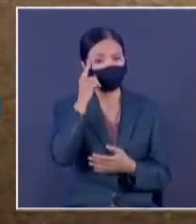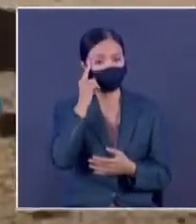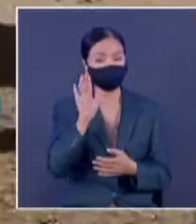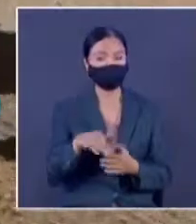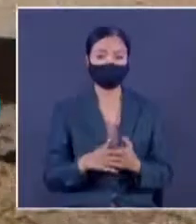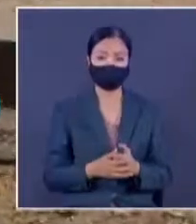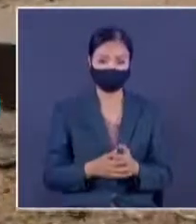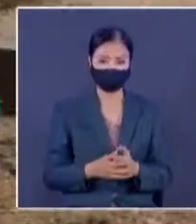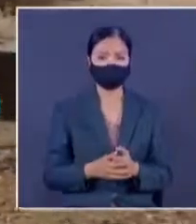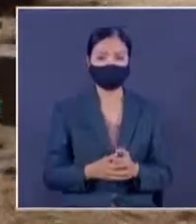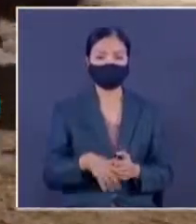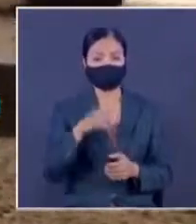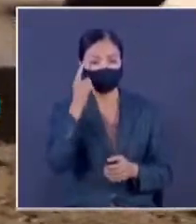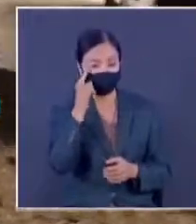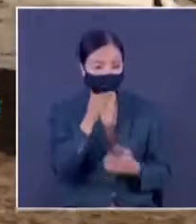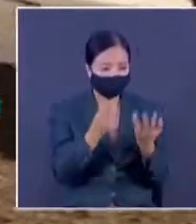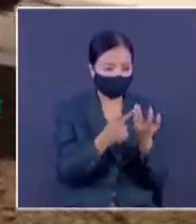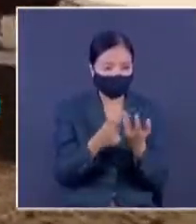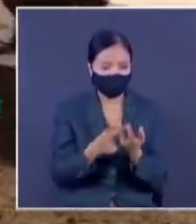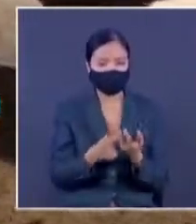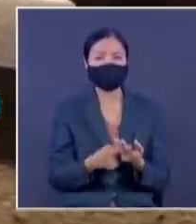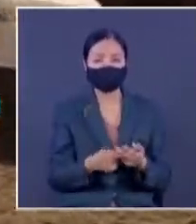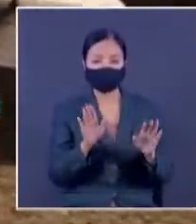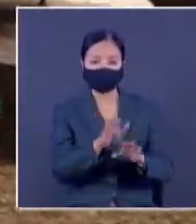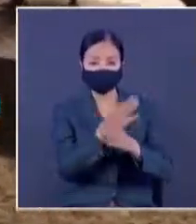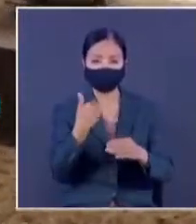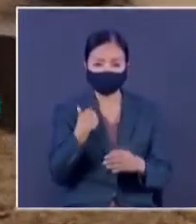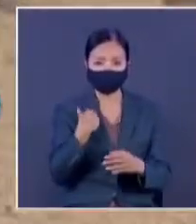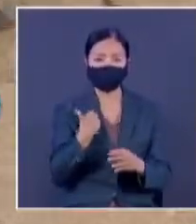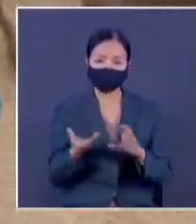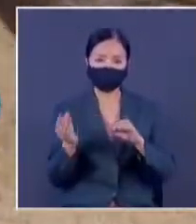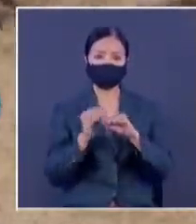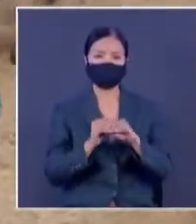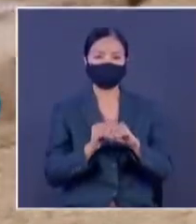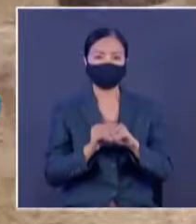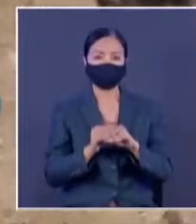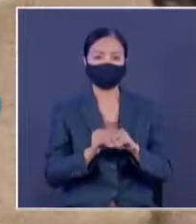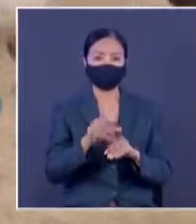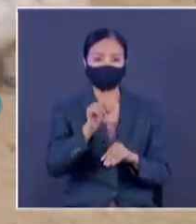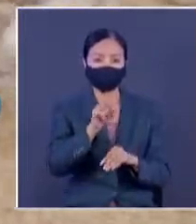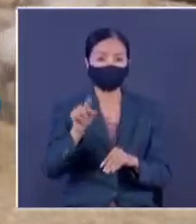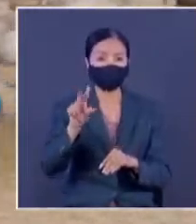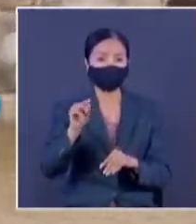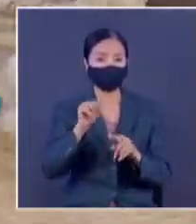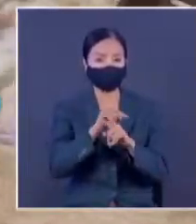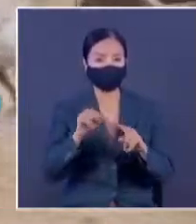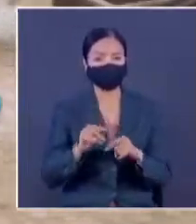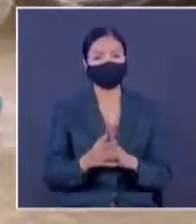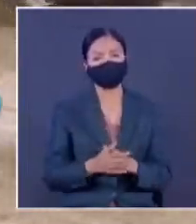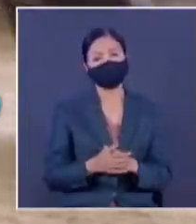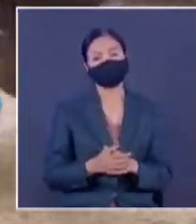แล้วเขาอยู่หน้างานเขาจะรู้เลยว่าปริมาณมันลดลงเพิ่มขึ้นจากการเปิดเพลงเนี่ย แล้ว 20% 30% นี่ไม่น้อย เยอะ